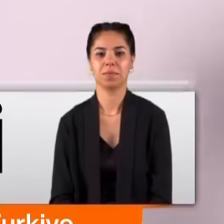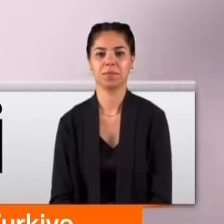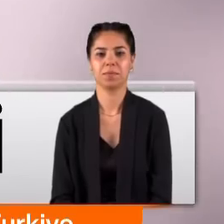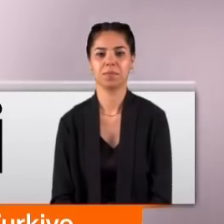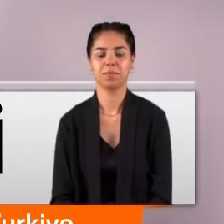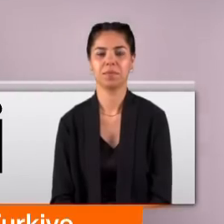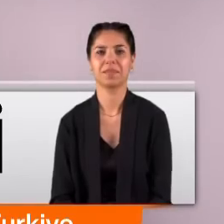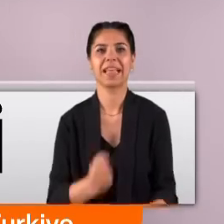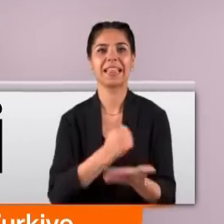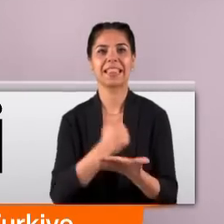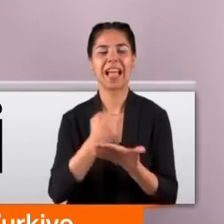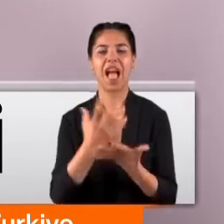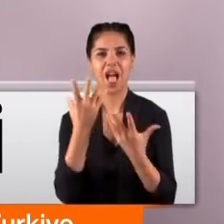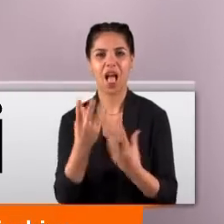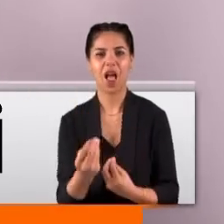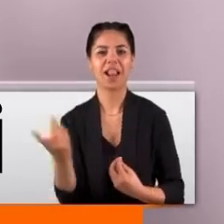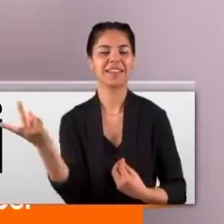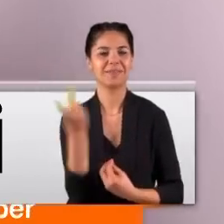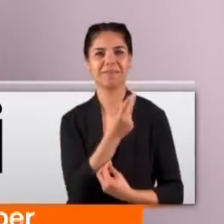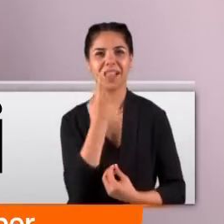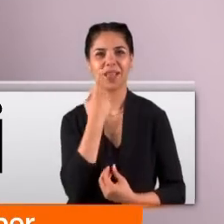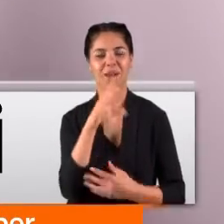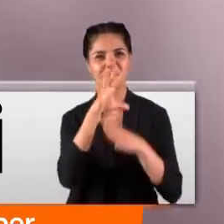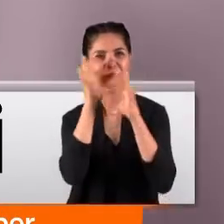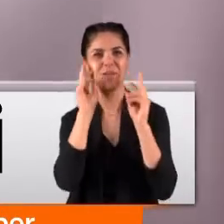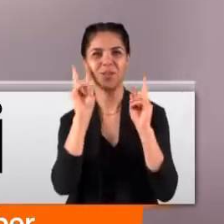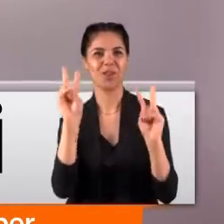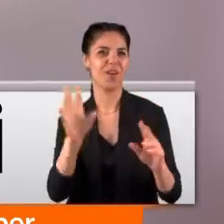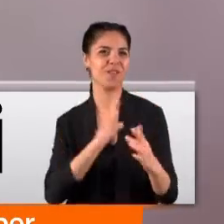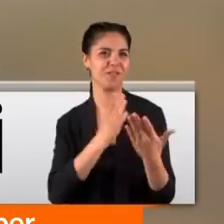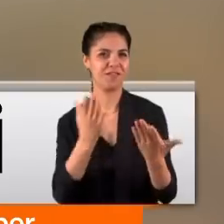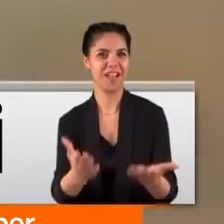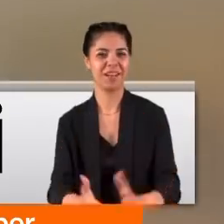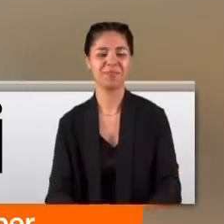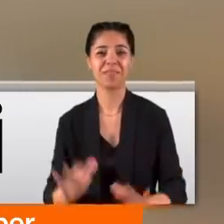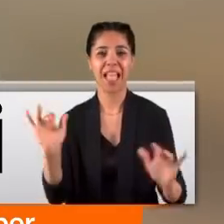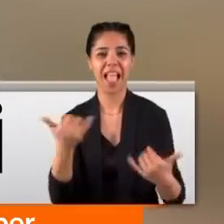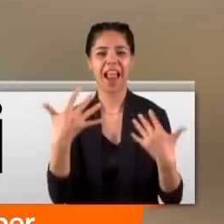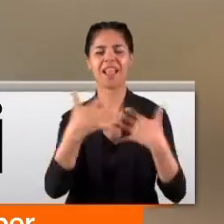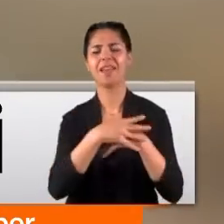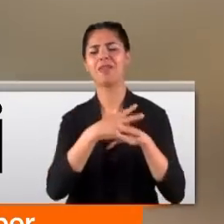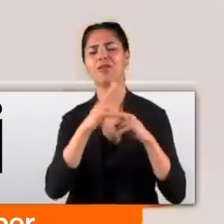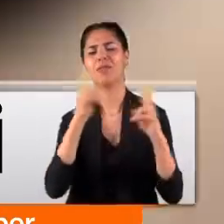onlara. Nikah masasına oturan Şahin ve Osman'ın mutluluğu gözlerinden okunuyordu. Eğlence gece